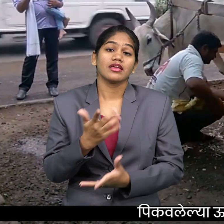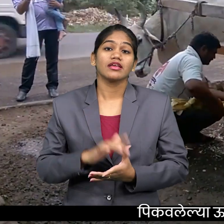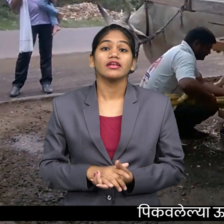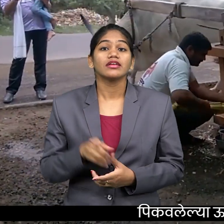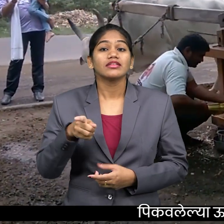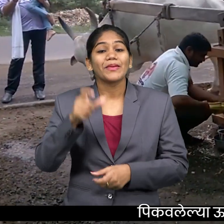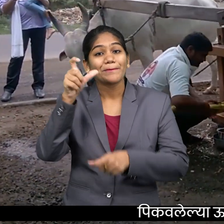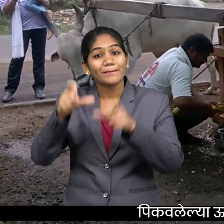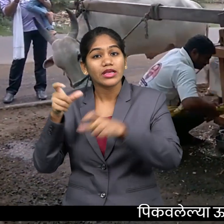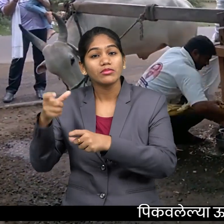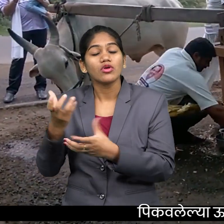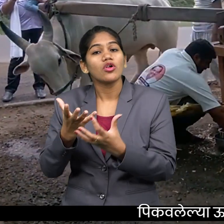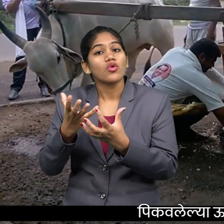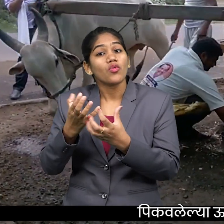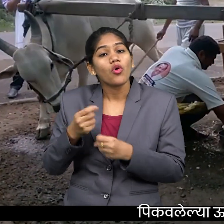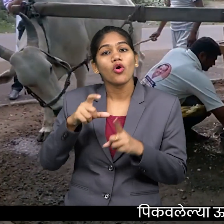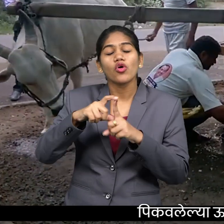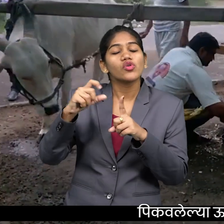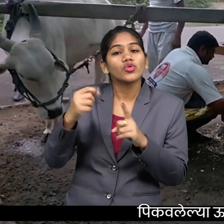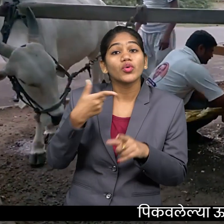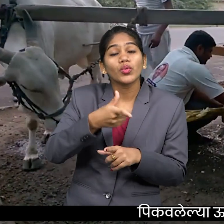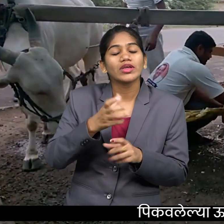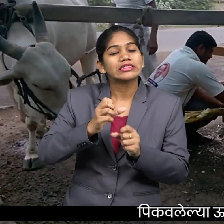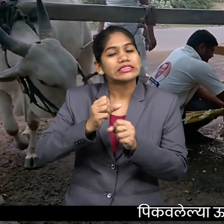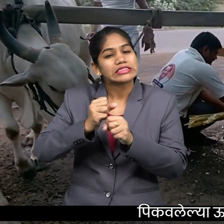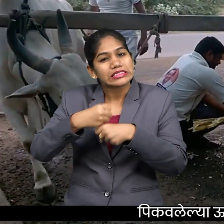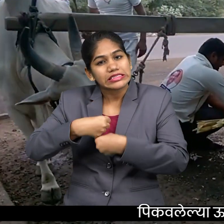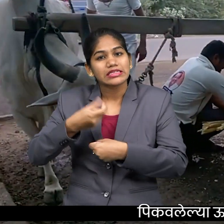पिकवलेल्या ऊसाचा वापर करण्याबरोबरच